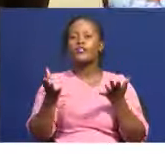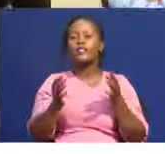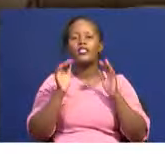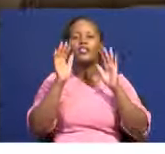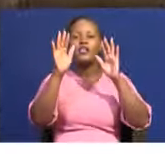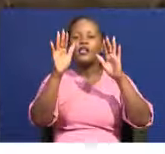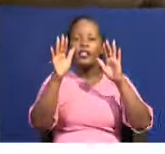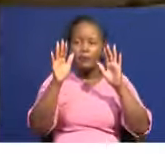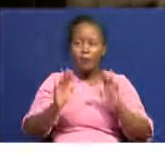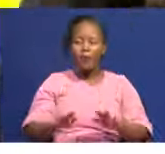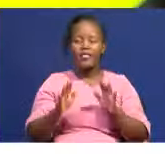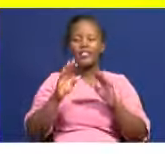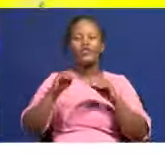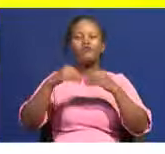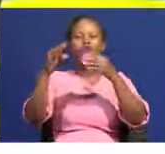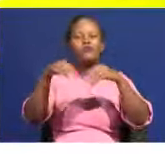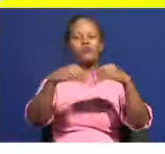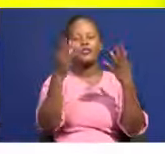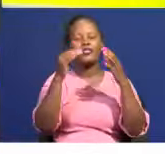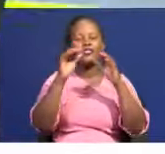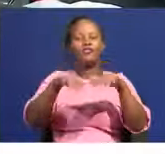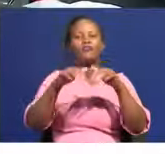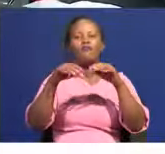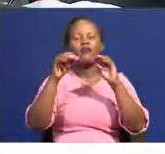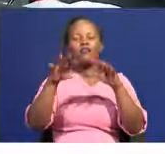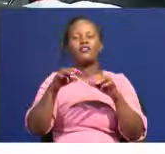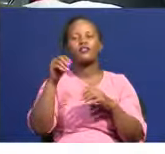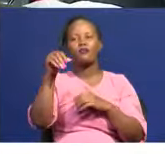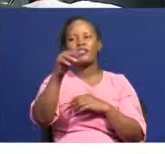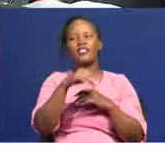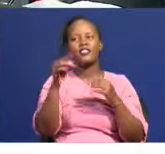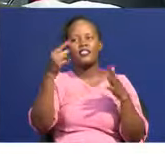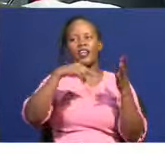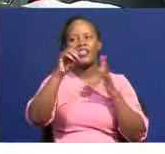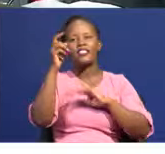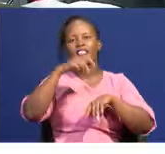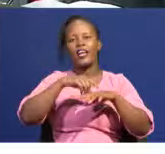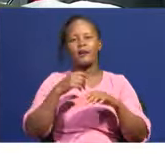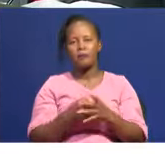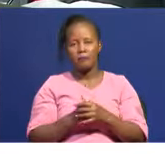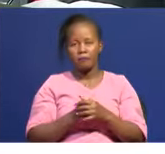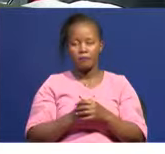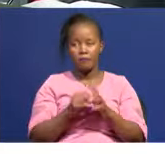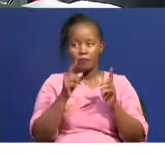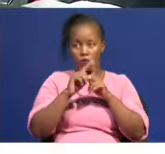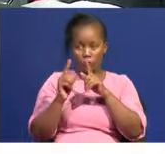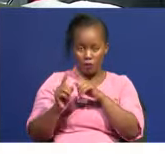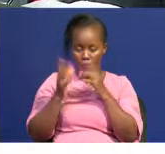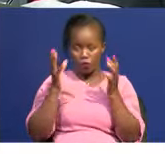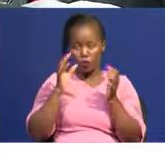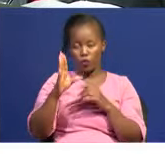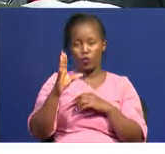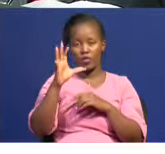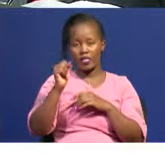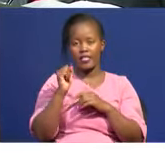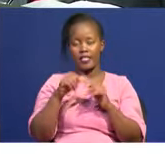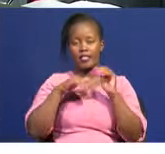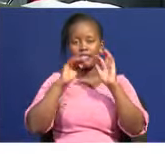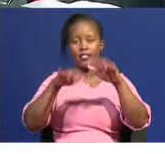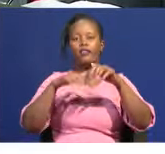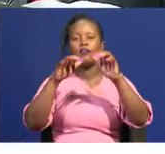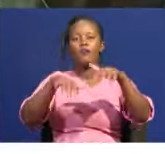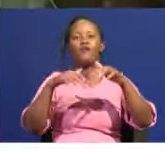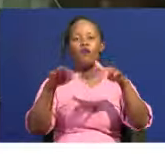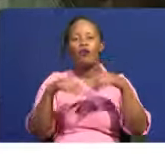kusambaza mbolea kwa wakulima kwa wakati ufaao. Who bought certified seeds? Wakati huo huo, waziri wa kilimo Mithika